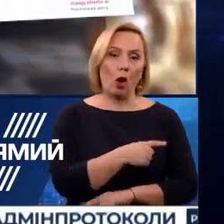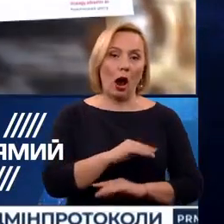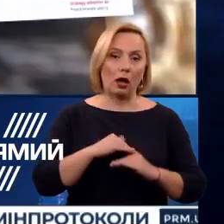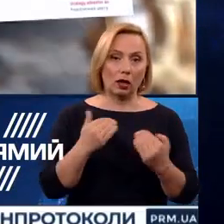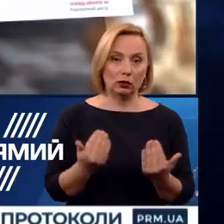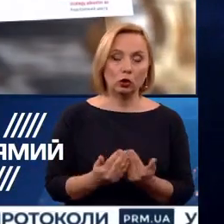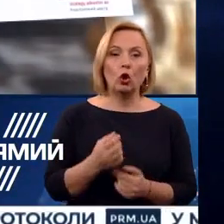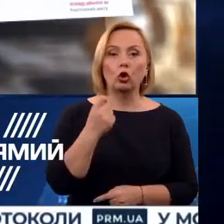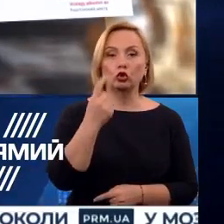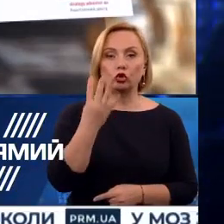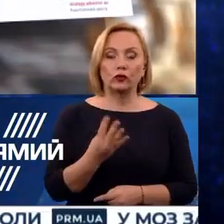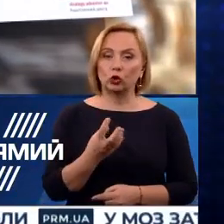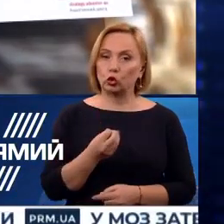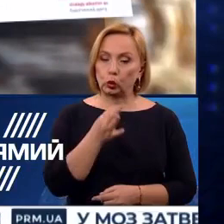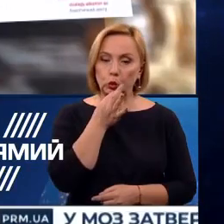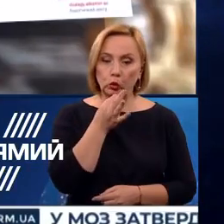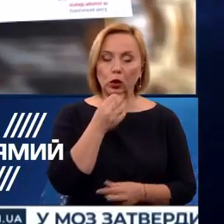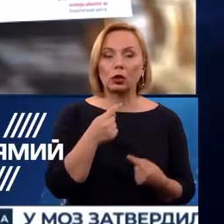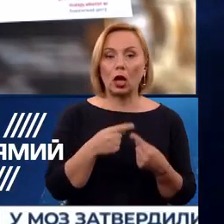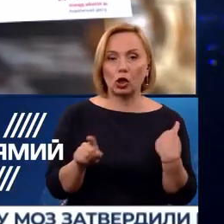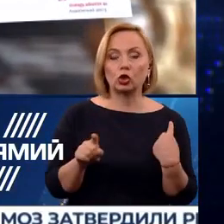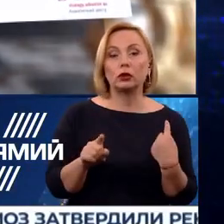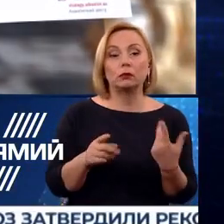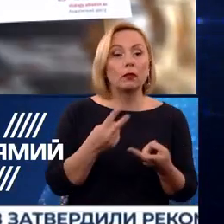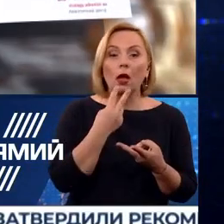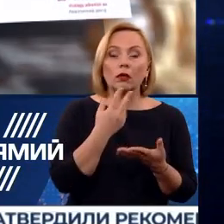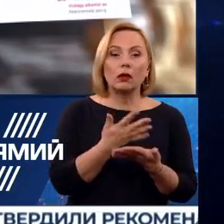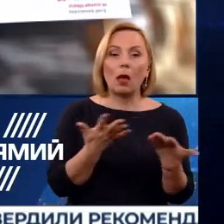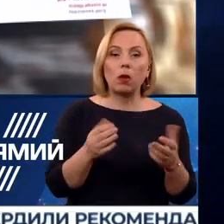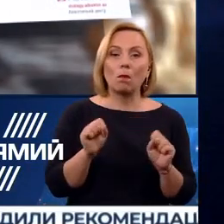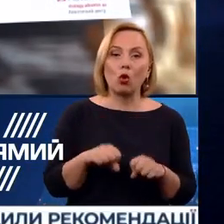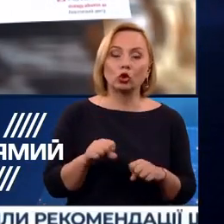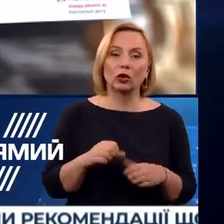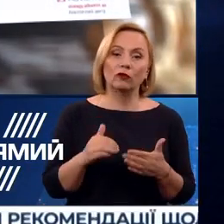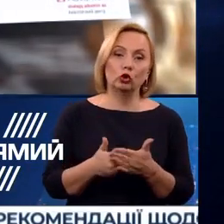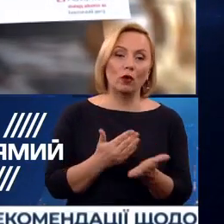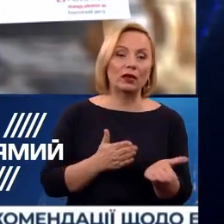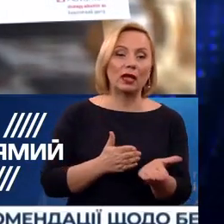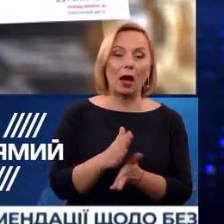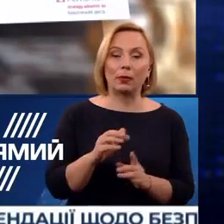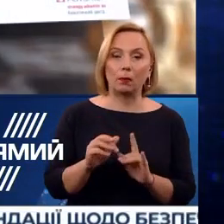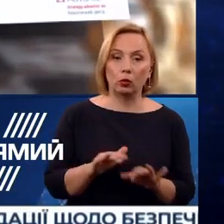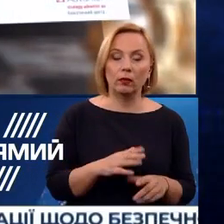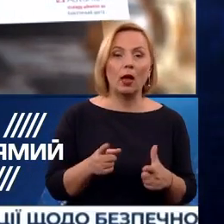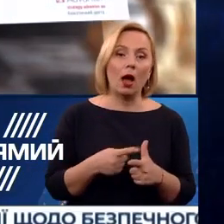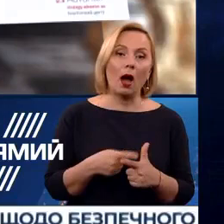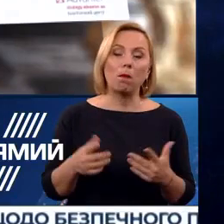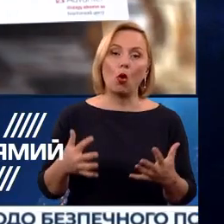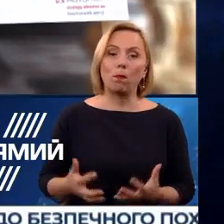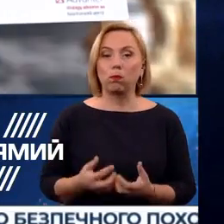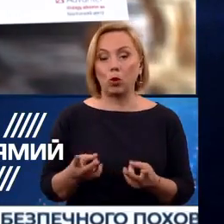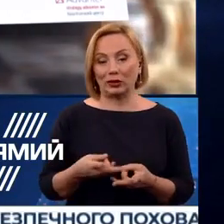процесі адаптації бізнесу. Решта підприємств або не бачить можливості для нових напрямків діяльності, або потребують